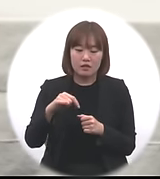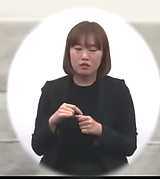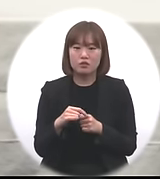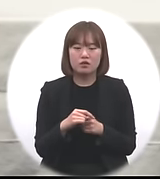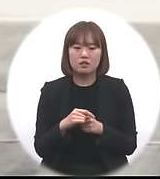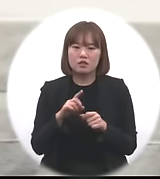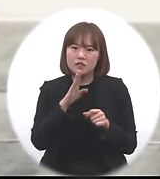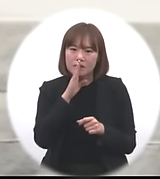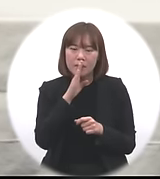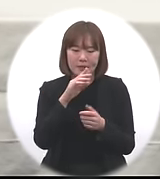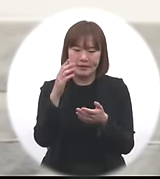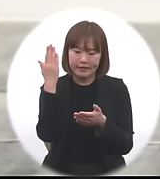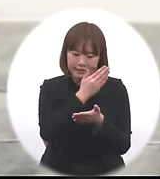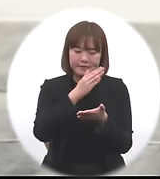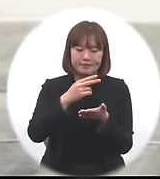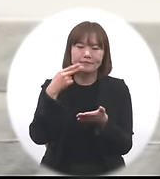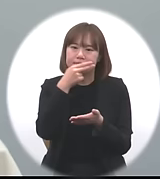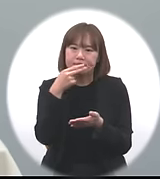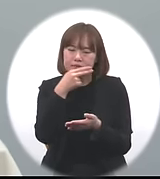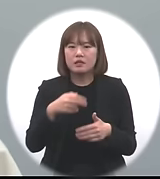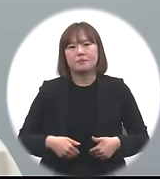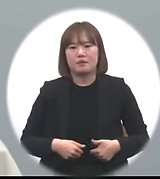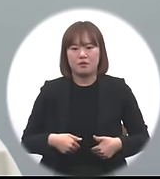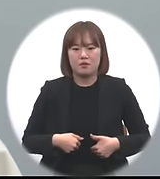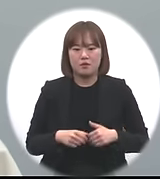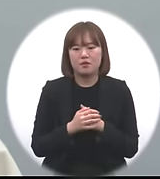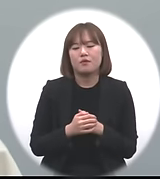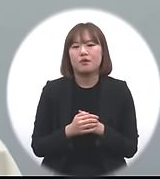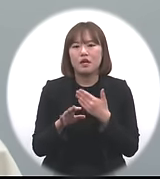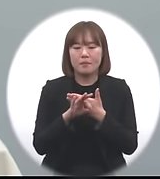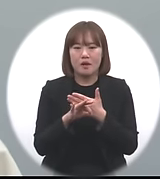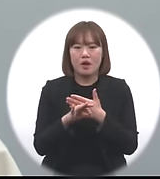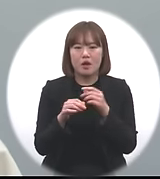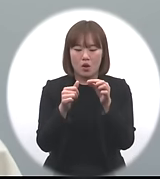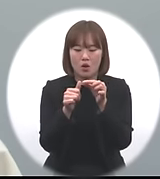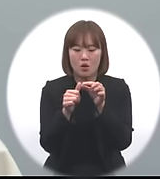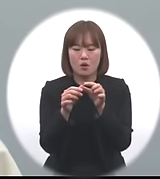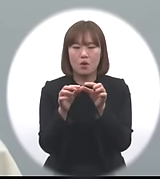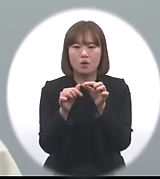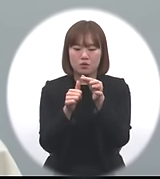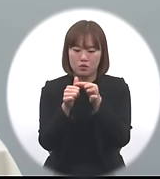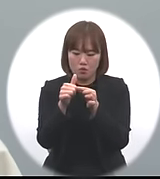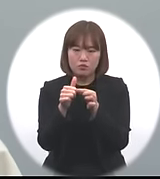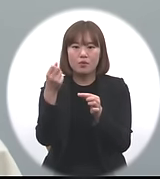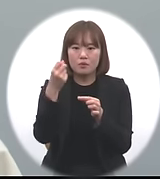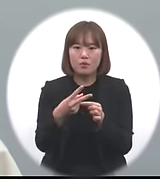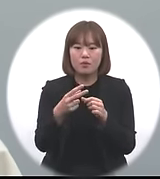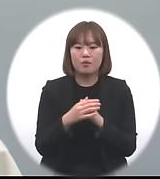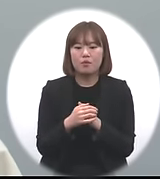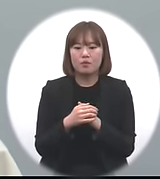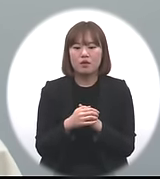안 보이는 세균막을 닦는 거예요. 정말로 정교한 일입니다. 그래서 칫솔 중에 저 고무 손잡이가 있거나